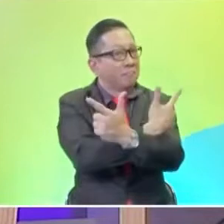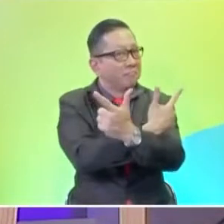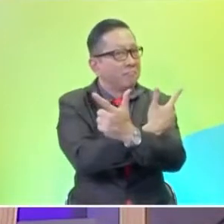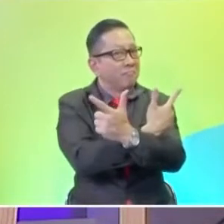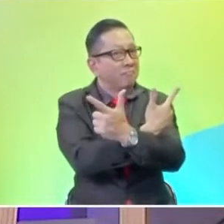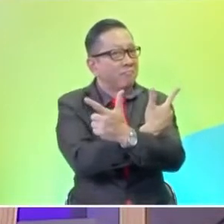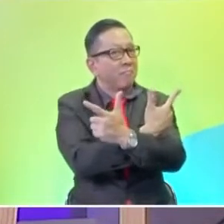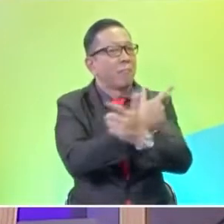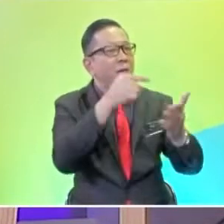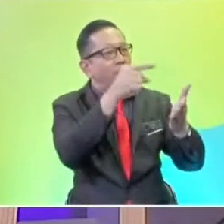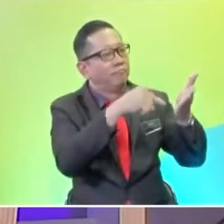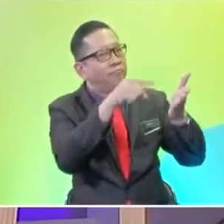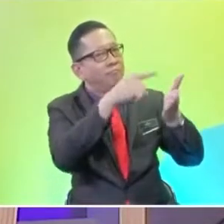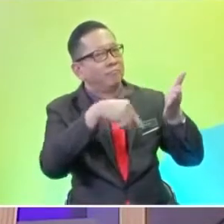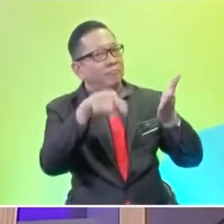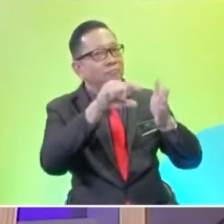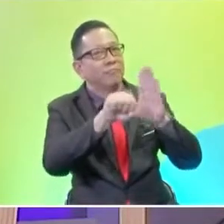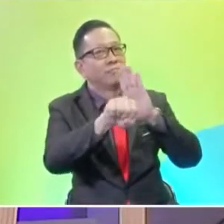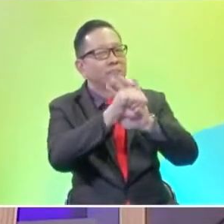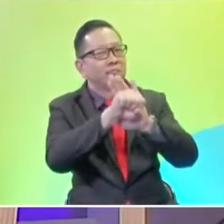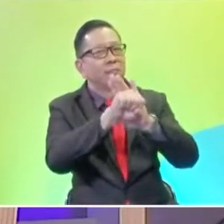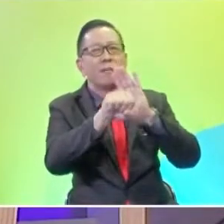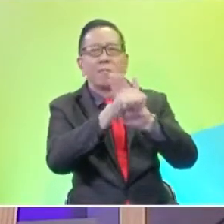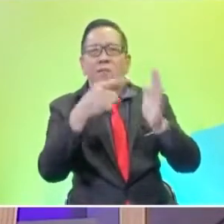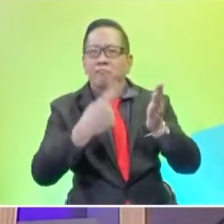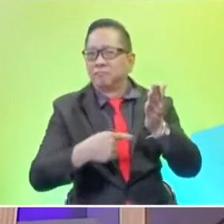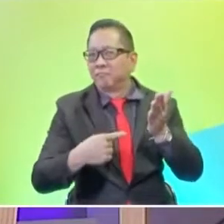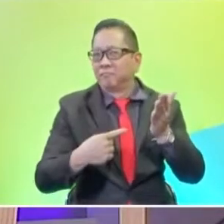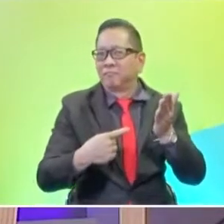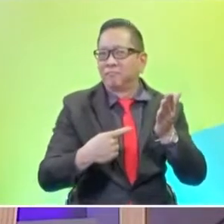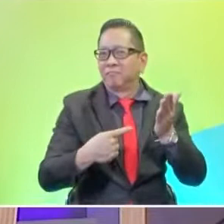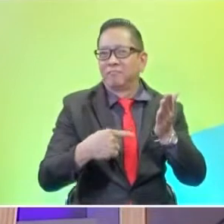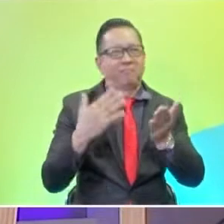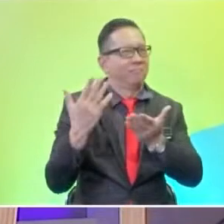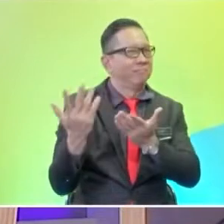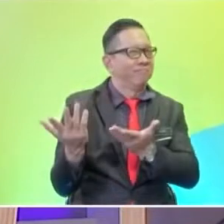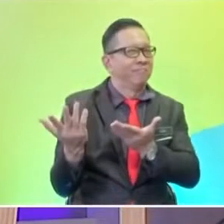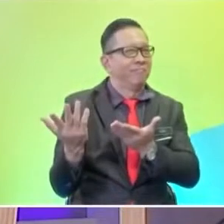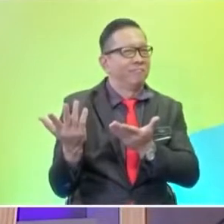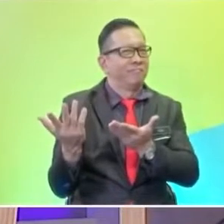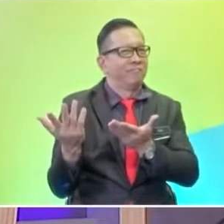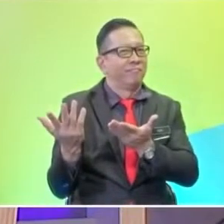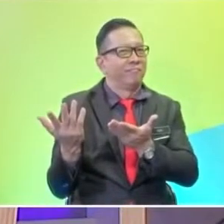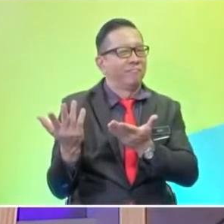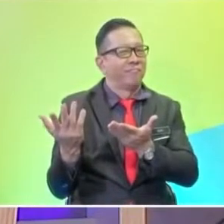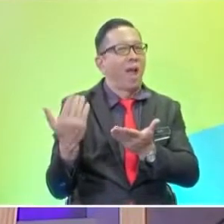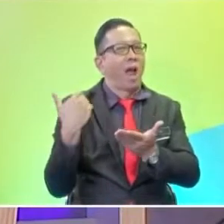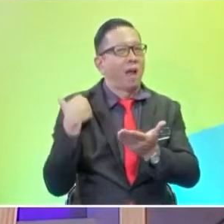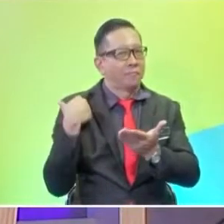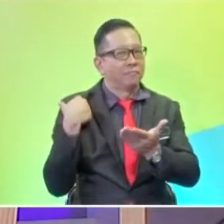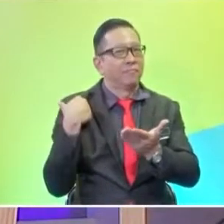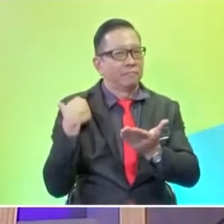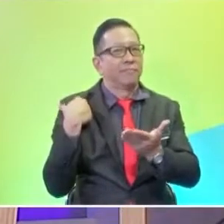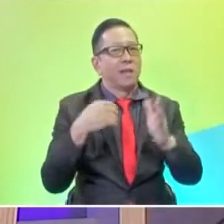pertandingan membulatkan simbol apa ini bulatkan Hah tenang nah dikasih bacem ini aduh